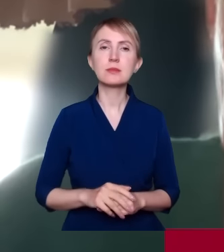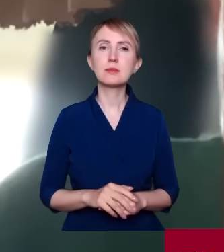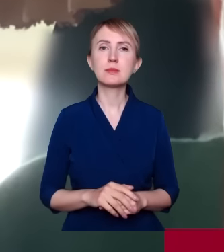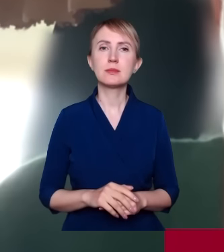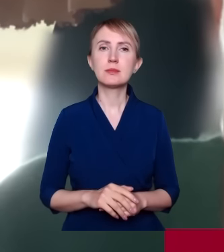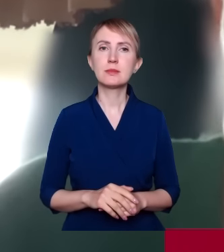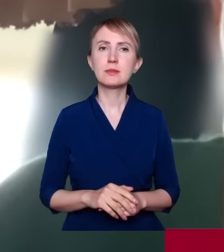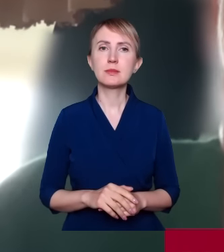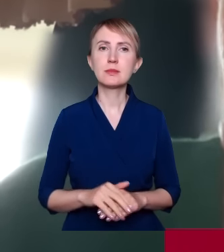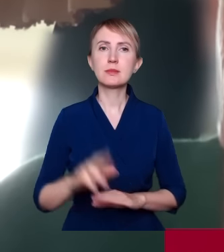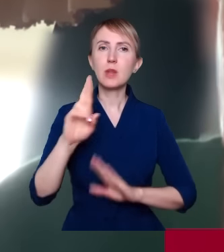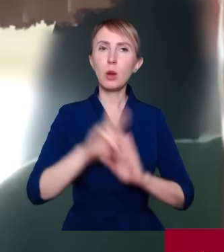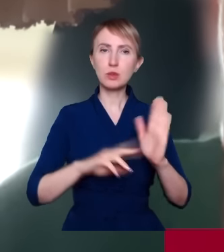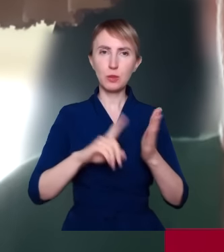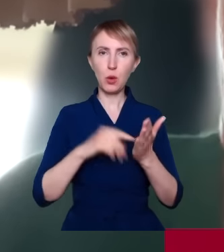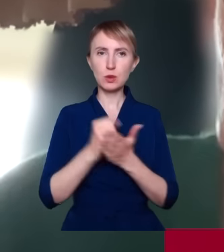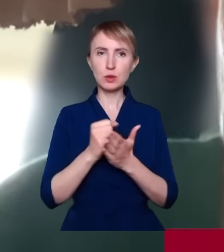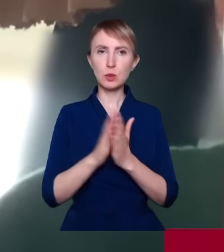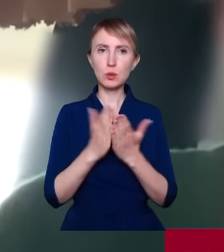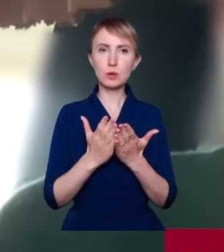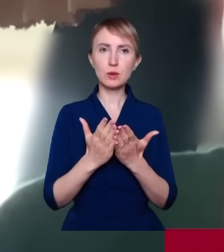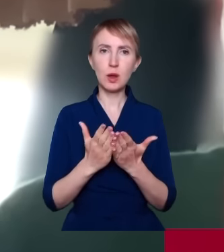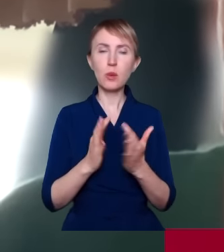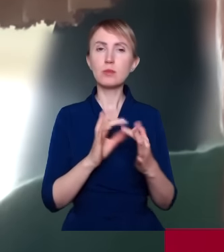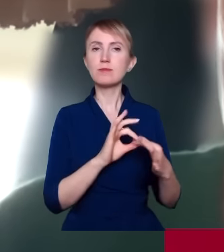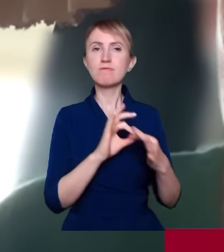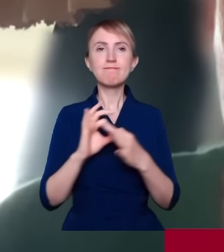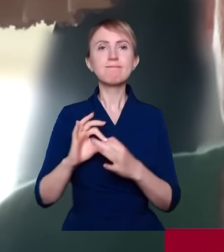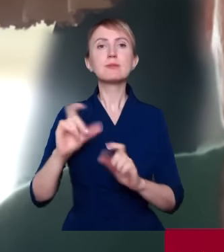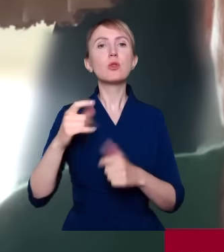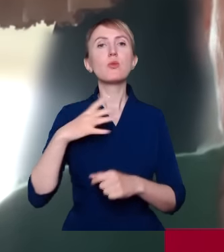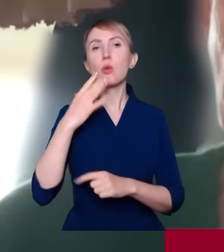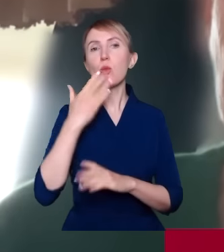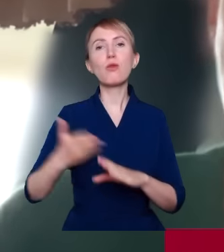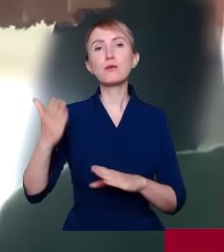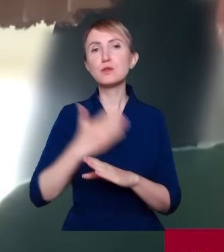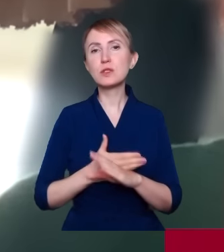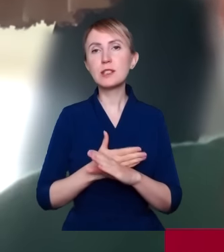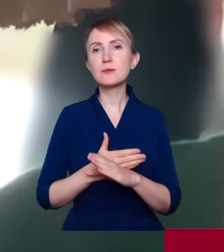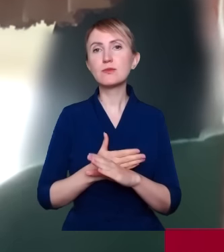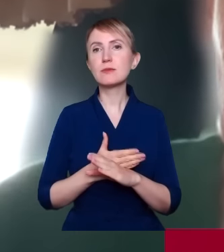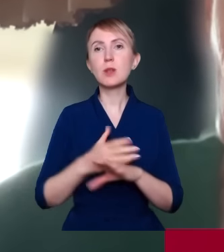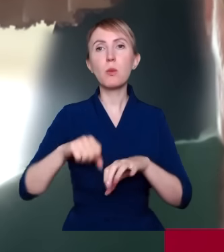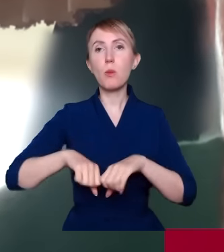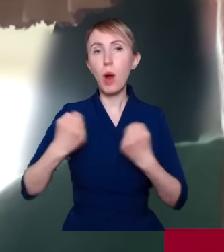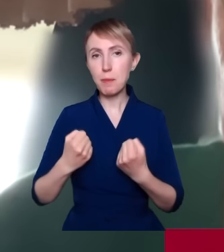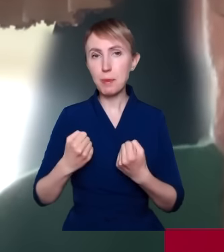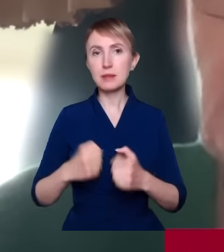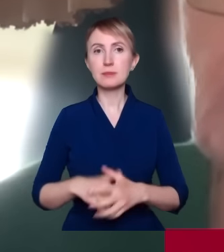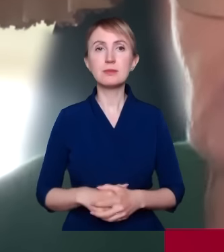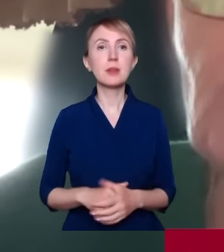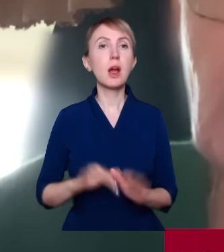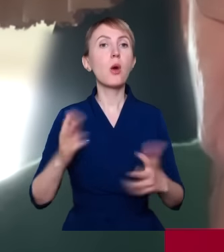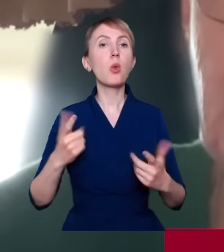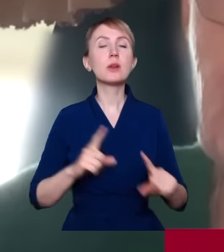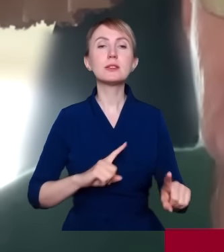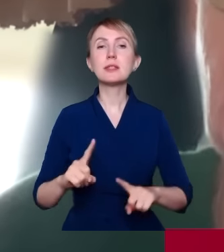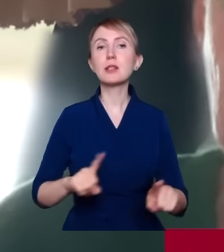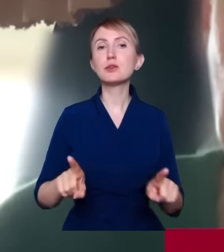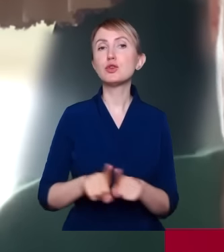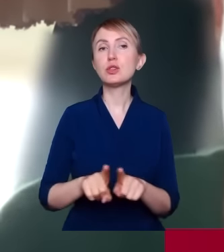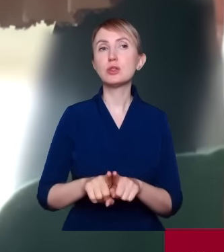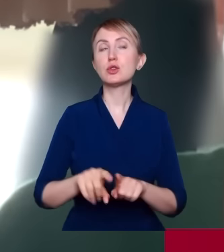przepisy konstytucji dotyczące właśnie tego, co powiedziałam przed chwilą, byłyby naruszone, a to oznacza również, że naruszona